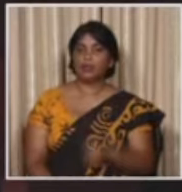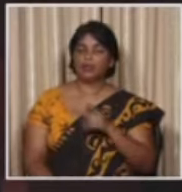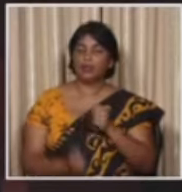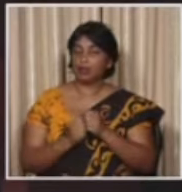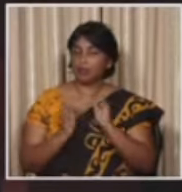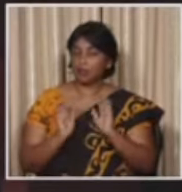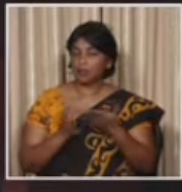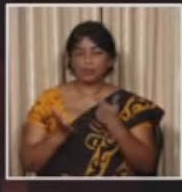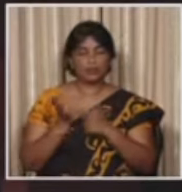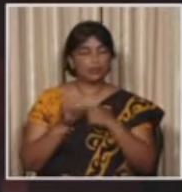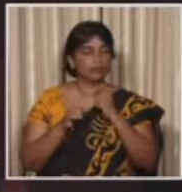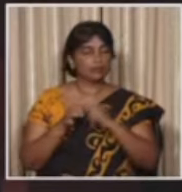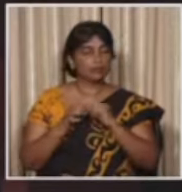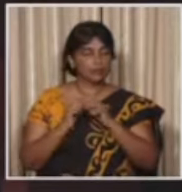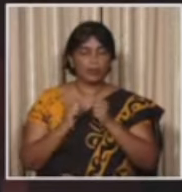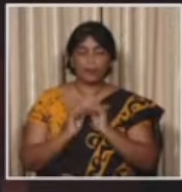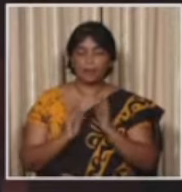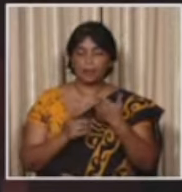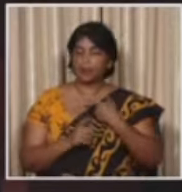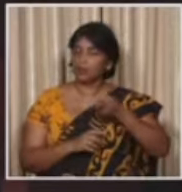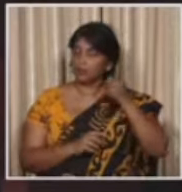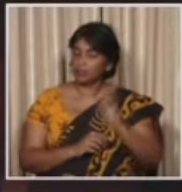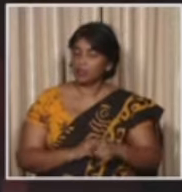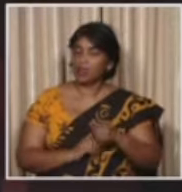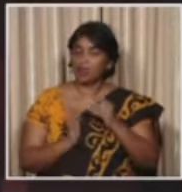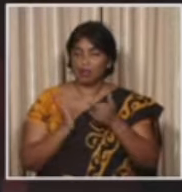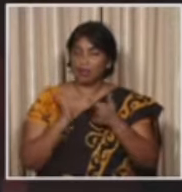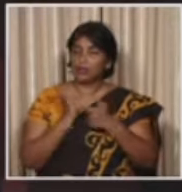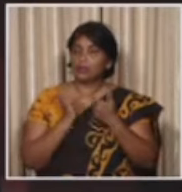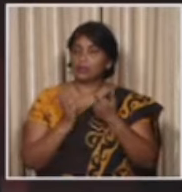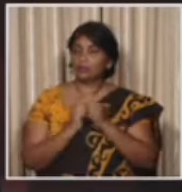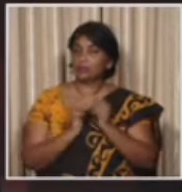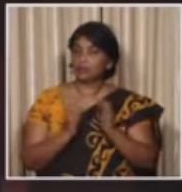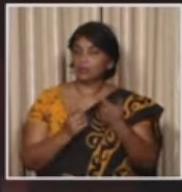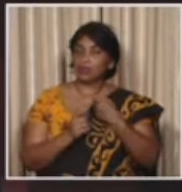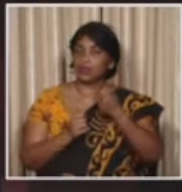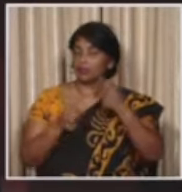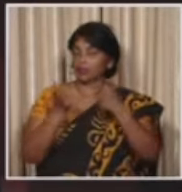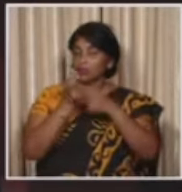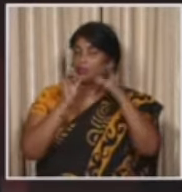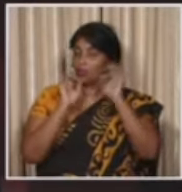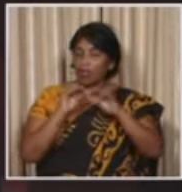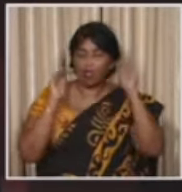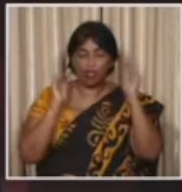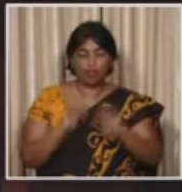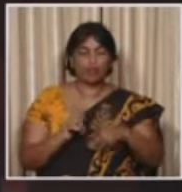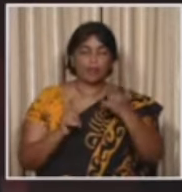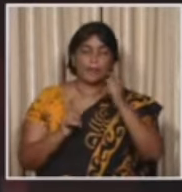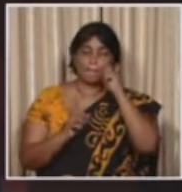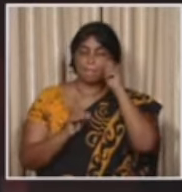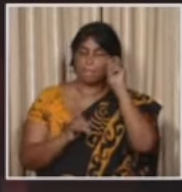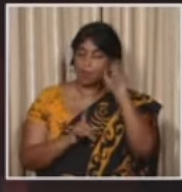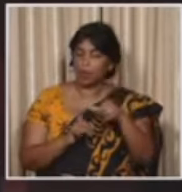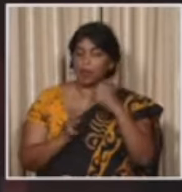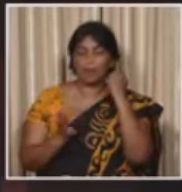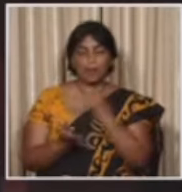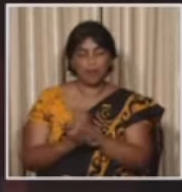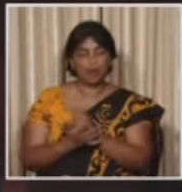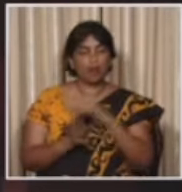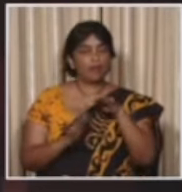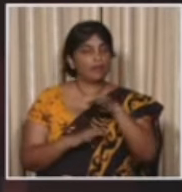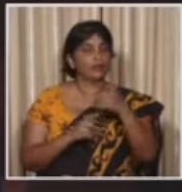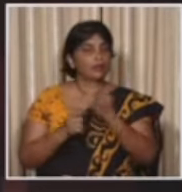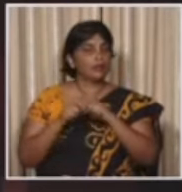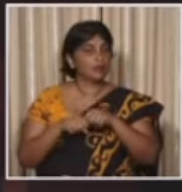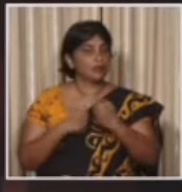ආරම්භක ලන්සුවක් නියම කිරීම අනිවාර්ය කිරීම හා ආරම්භක ලන්සුවකට වඩා අඩු මුදලකට වෙනත් පුද්ගලයෙකුට හෝ බැංකුවකට උකස් දේපල